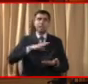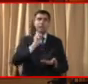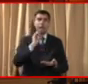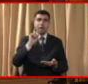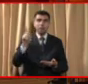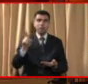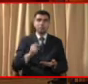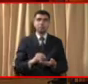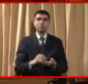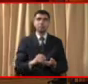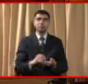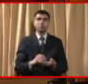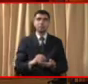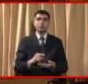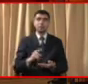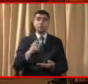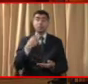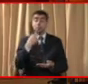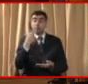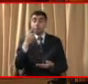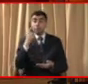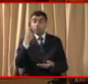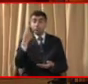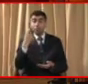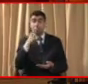هو أنه تتشوف بعض المدن